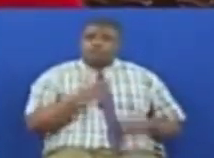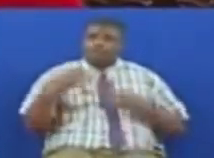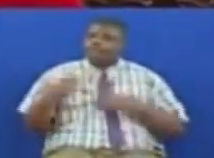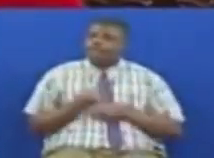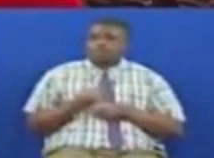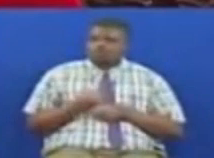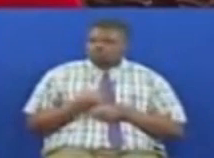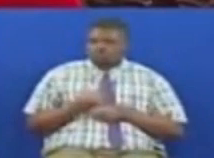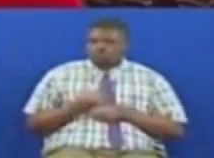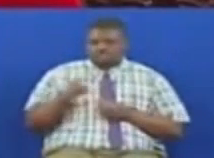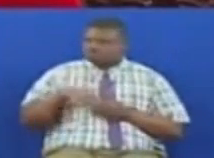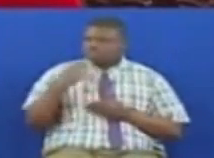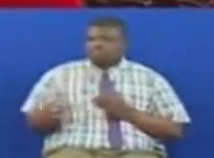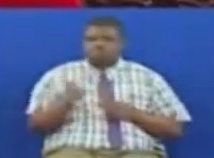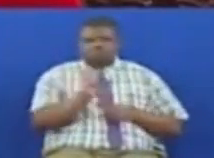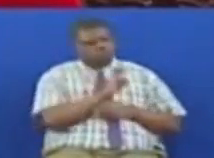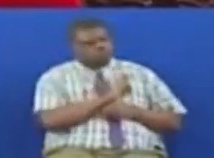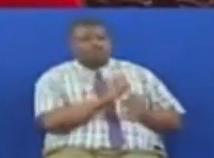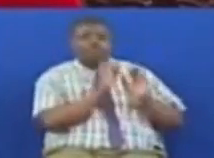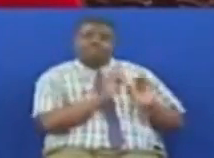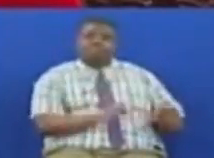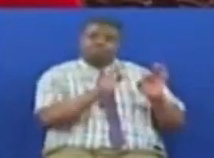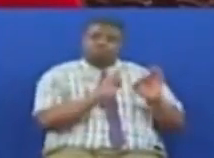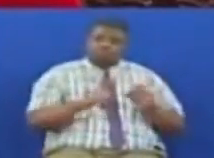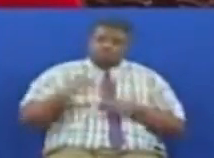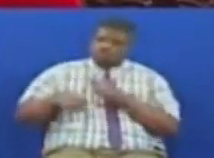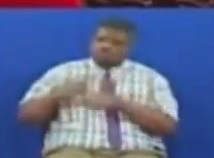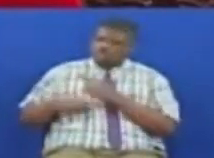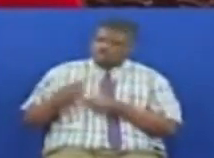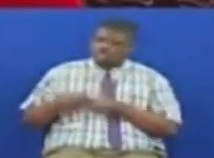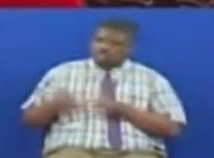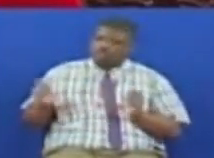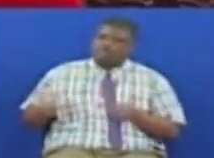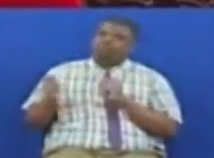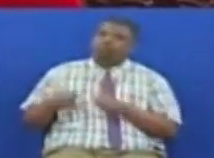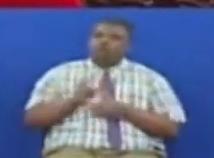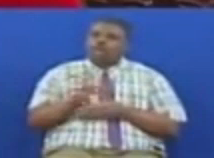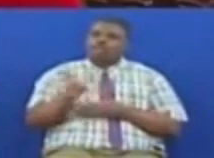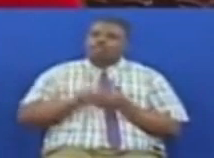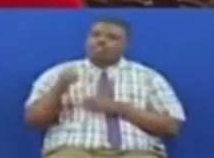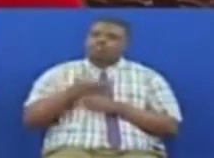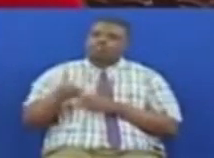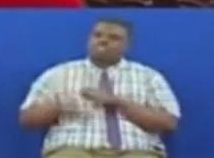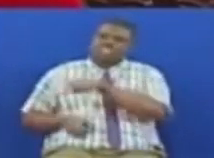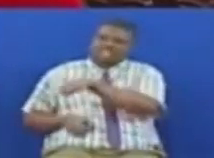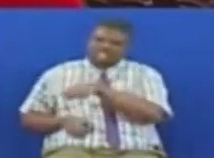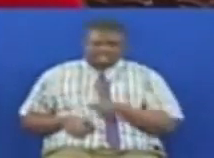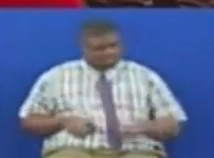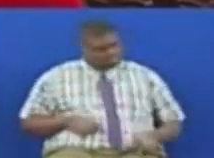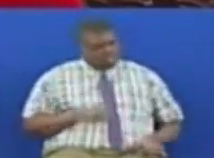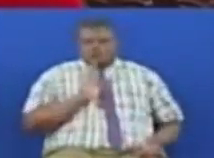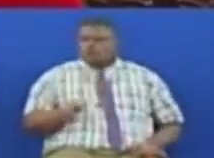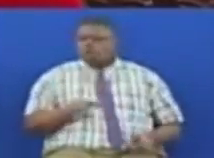yaliyokuwa yanapatikana yameshindwa kusimamia vizuri na kuendeleza sera ya mifugo na halmashauri husika. Hoja hiyo ni dhaifu